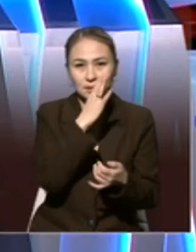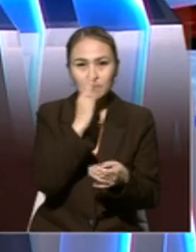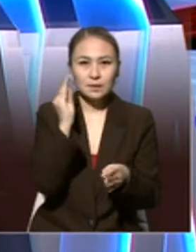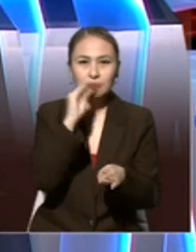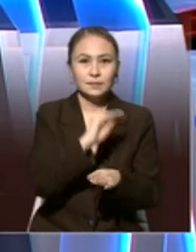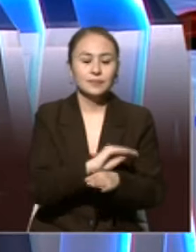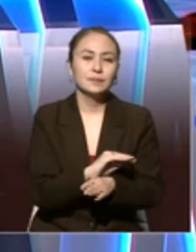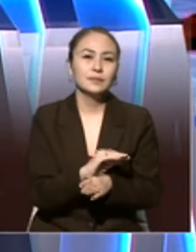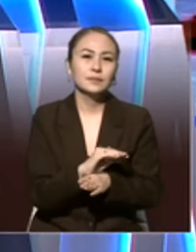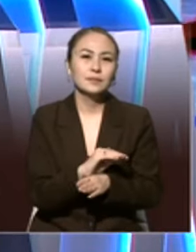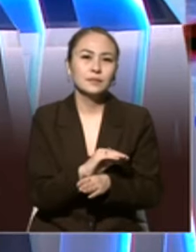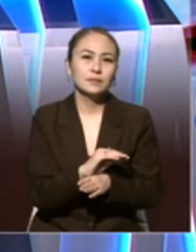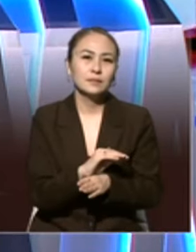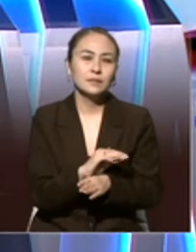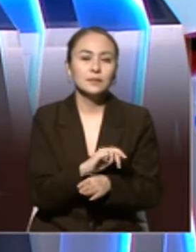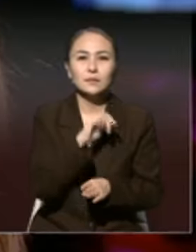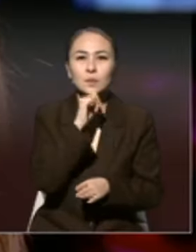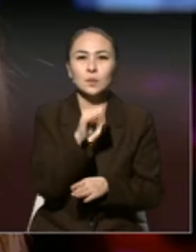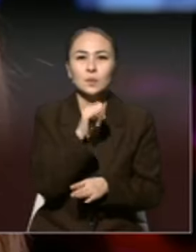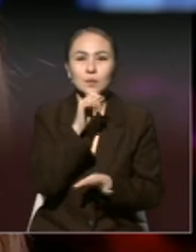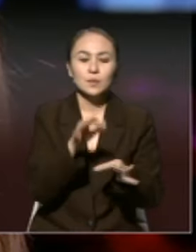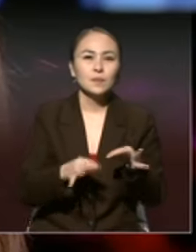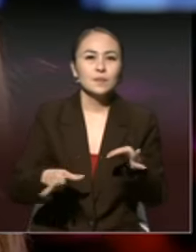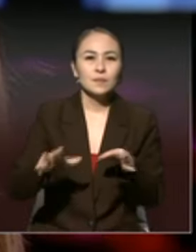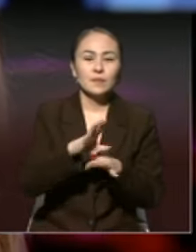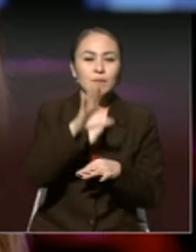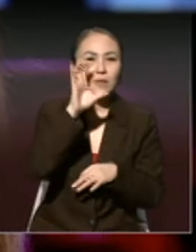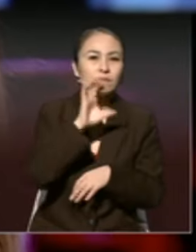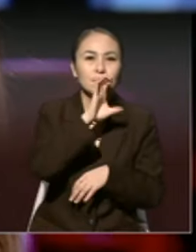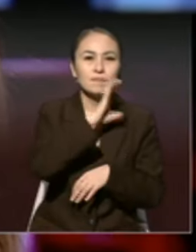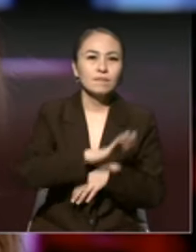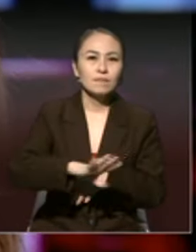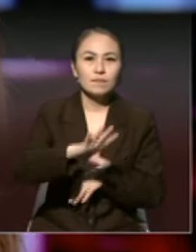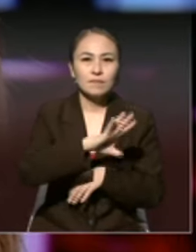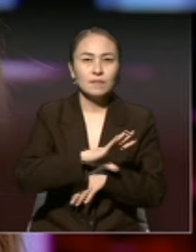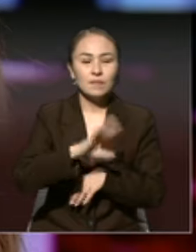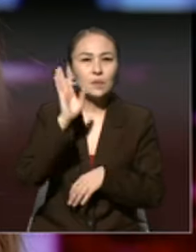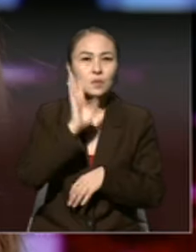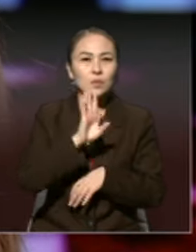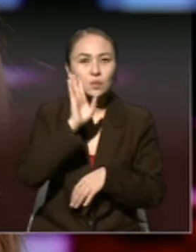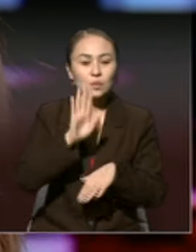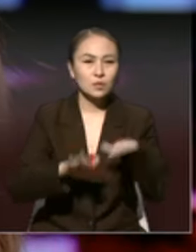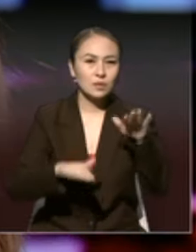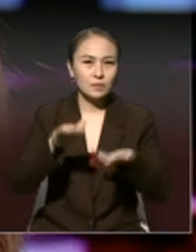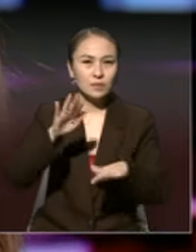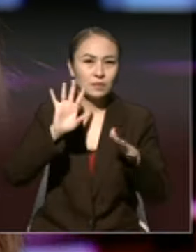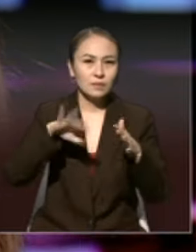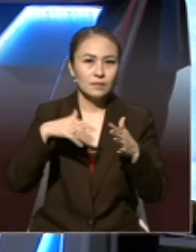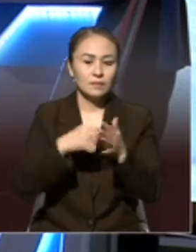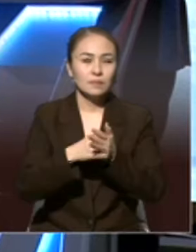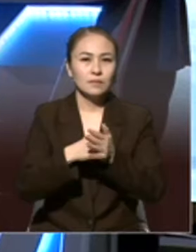қатар Қостанай облысының солтүстік өңірлерінде су деңгейінің әлі